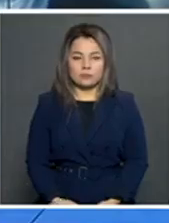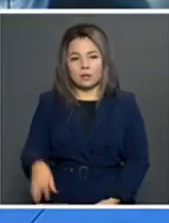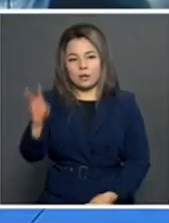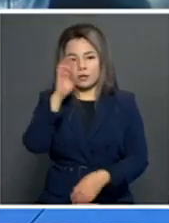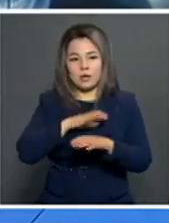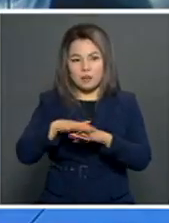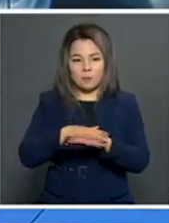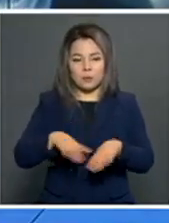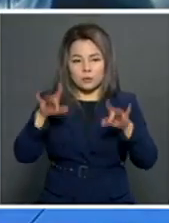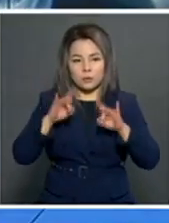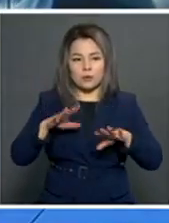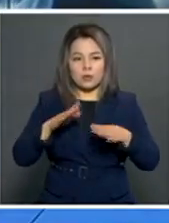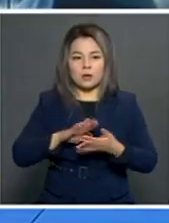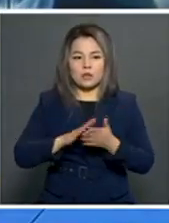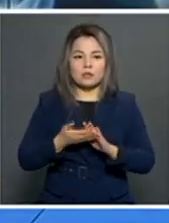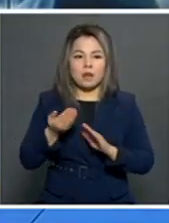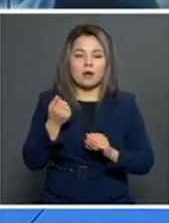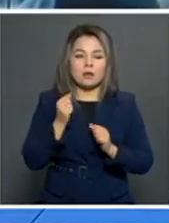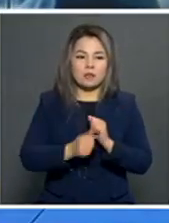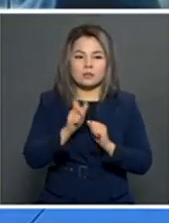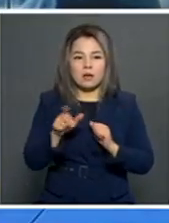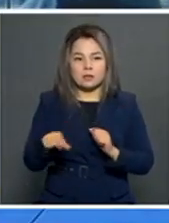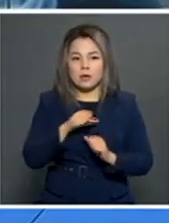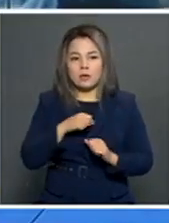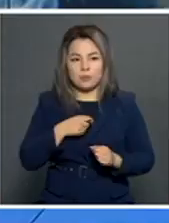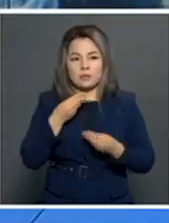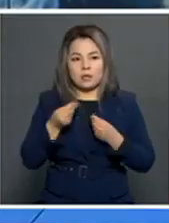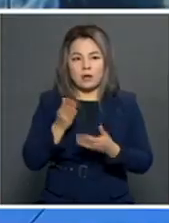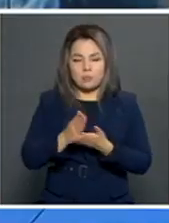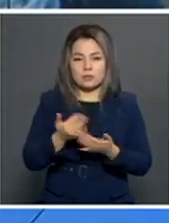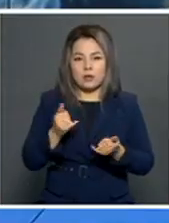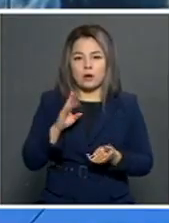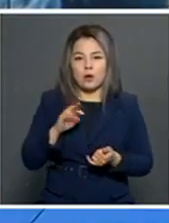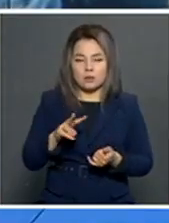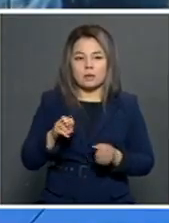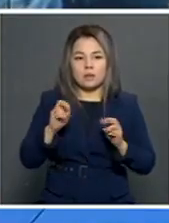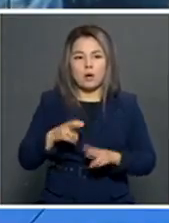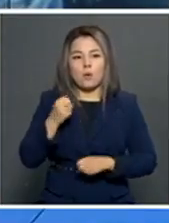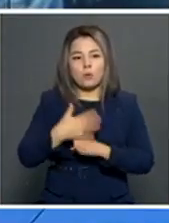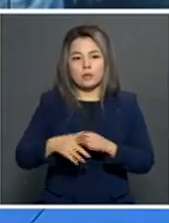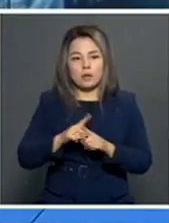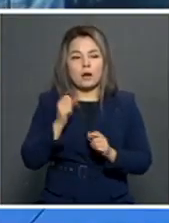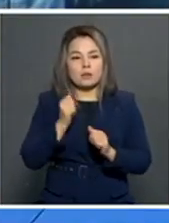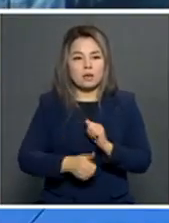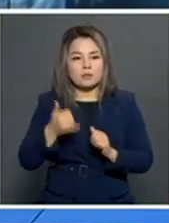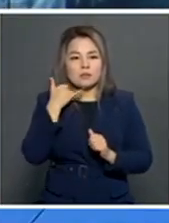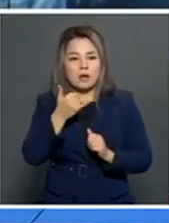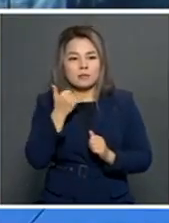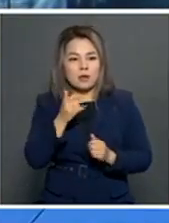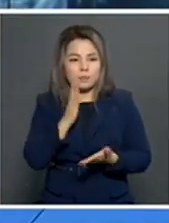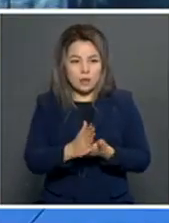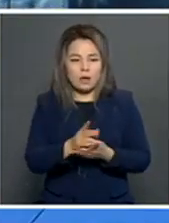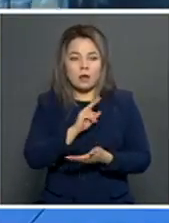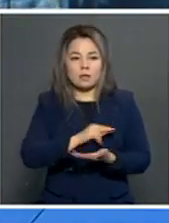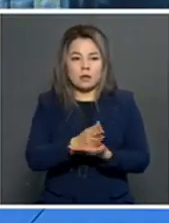еліміздегі төтенше жағдай әркімге әртүрлі әсер етіп жатыр. Үйге қамалған жұрттың кол орталықтарға қоңырау шалуы да жиілей түскен. Қазір халыққа